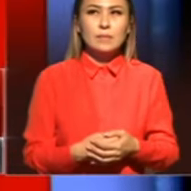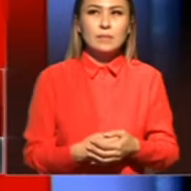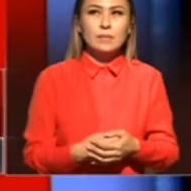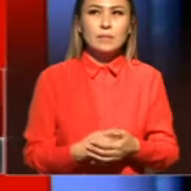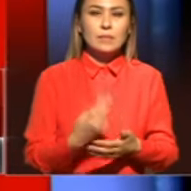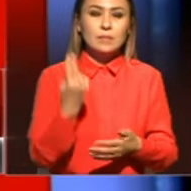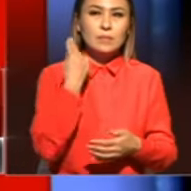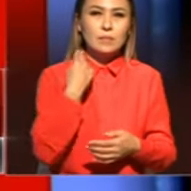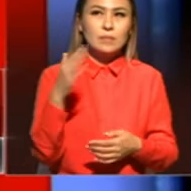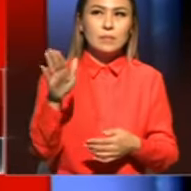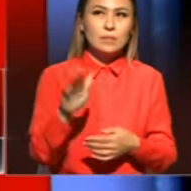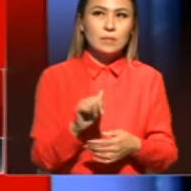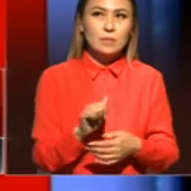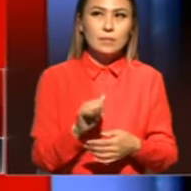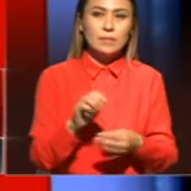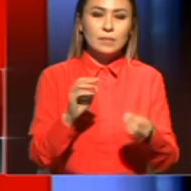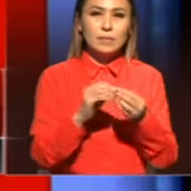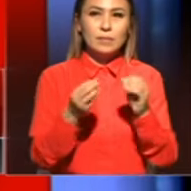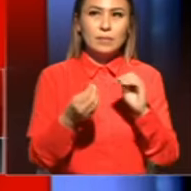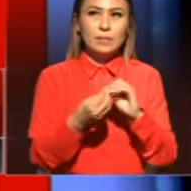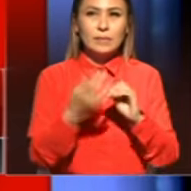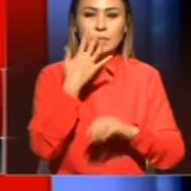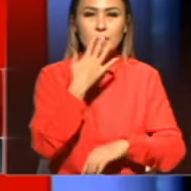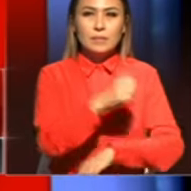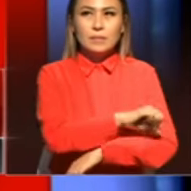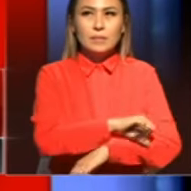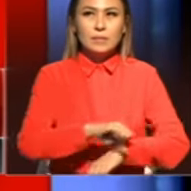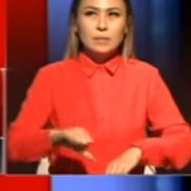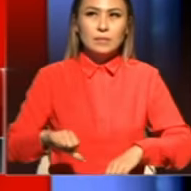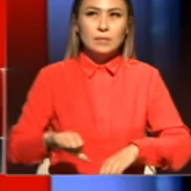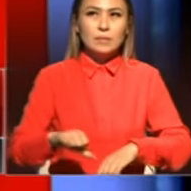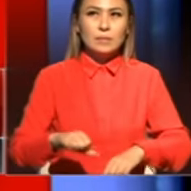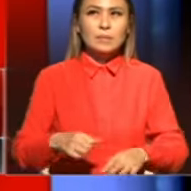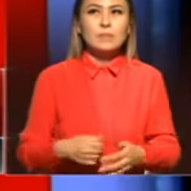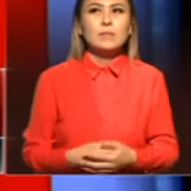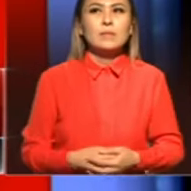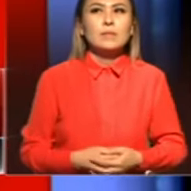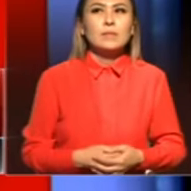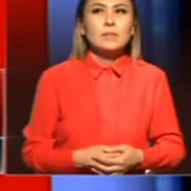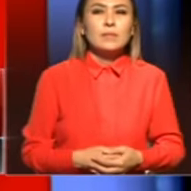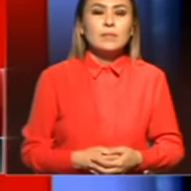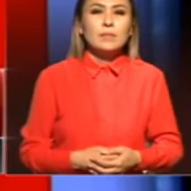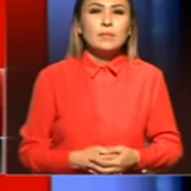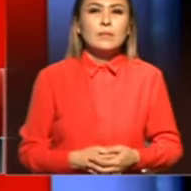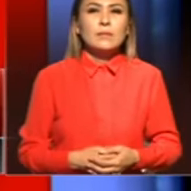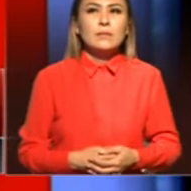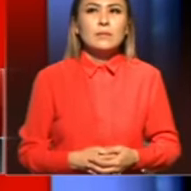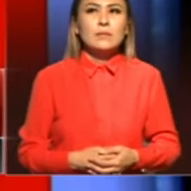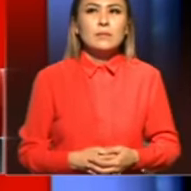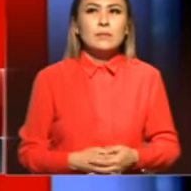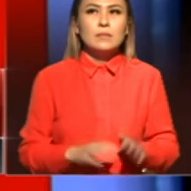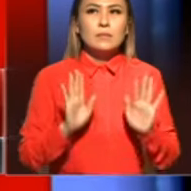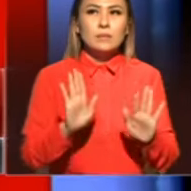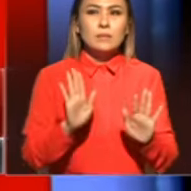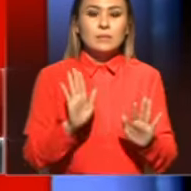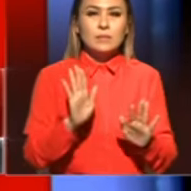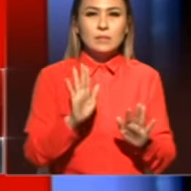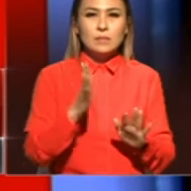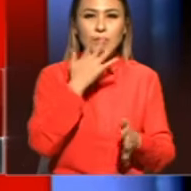қарыз алу мәселесі сырттан, жаңа мен бір сөзімді айтып кеттім, ол тек қана біз ұлттық